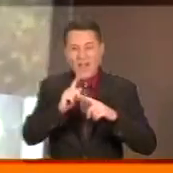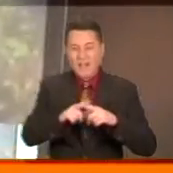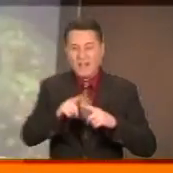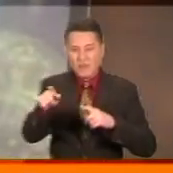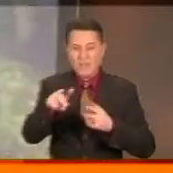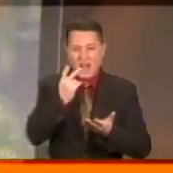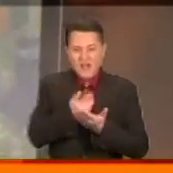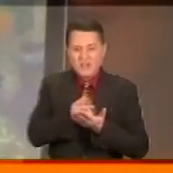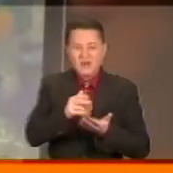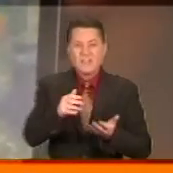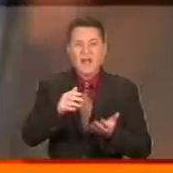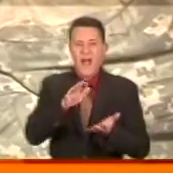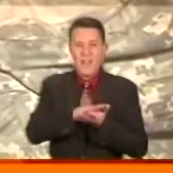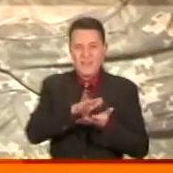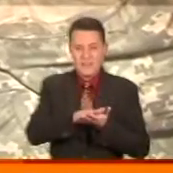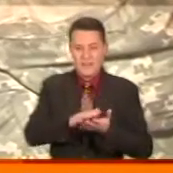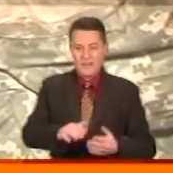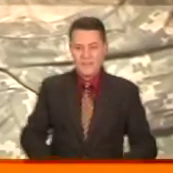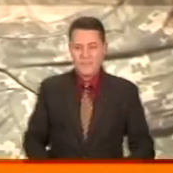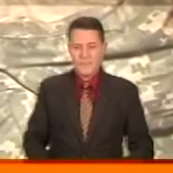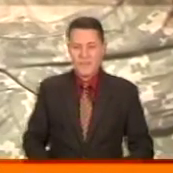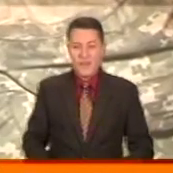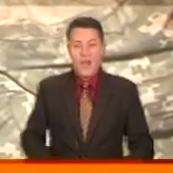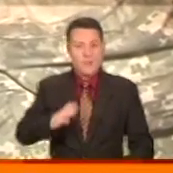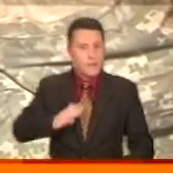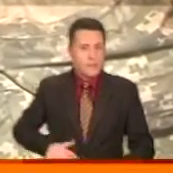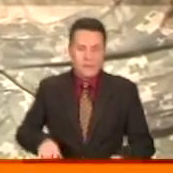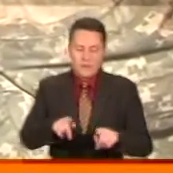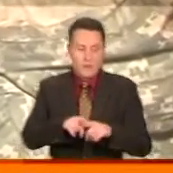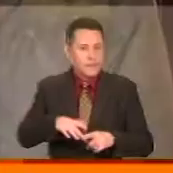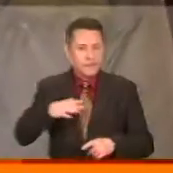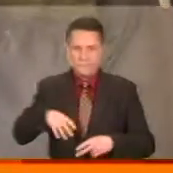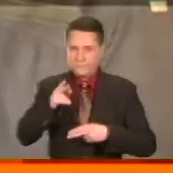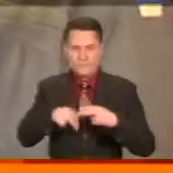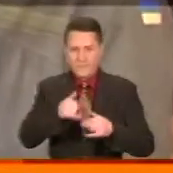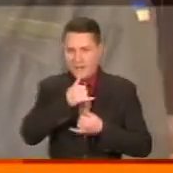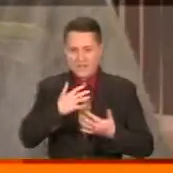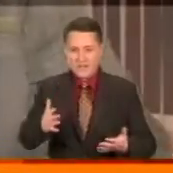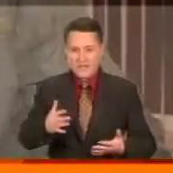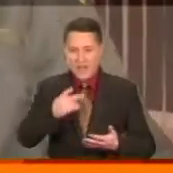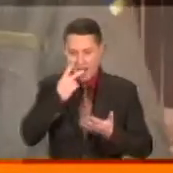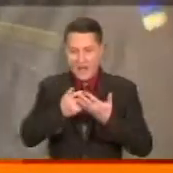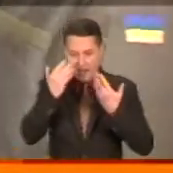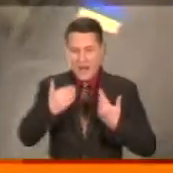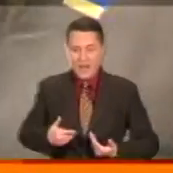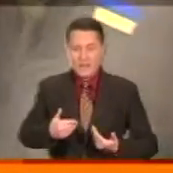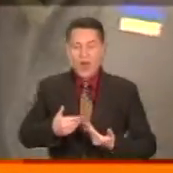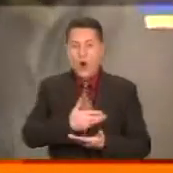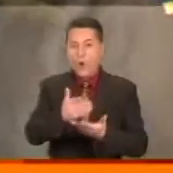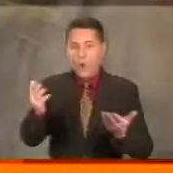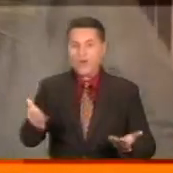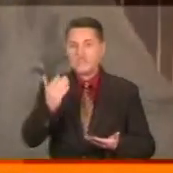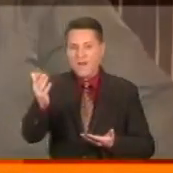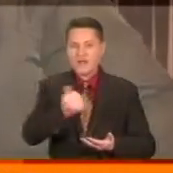лежить на грязі, просто положив доски і впав на пол. Бійці кажуть, терпіти таке їм більше не сила. Люди, гляньте на нас, ось ваші